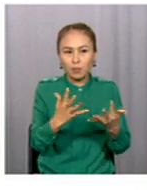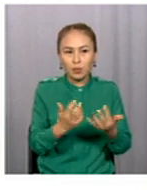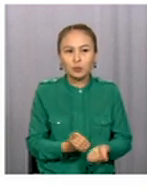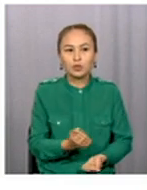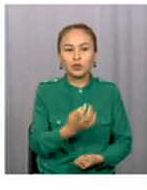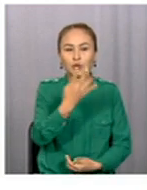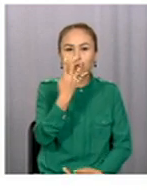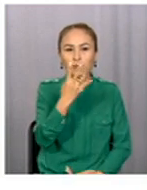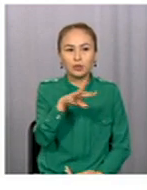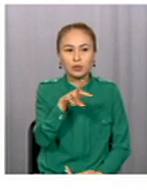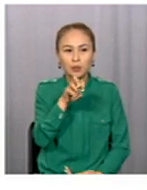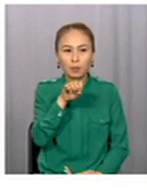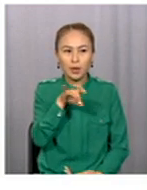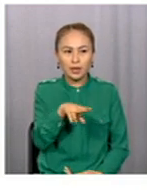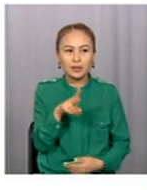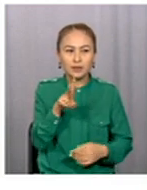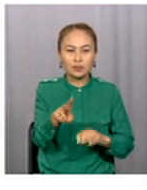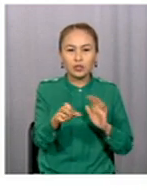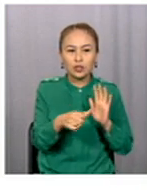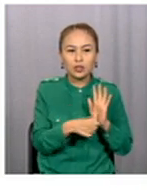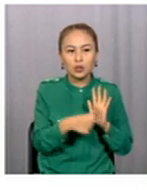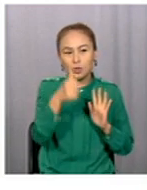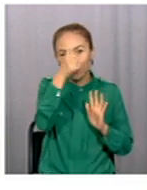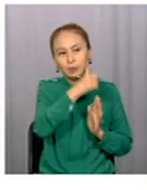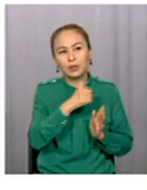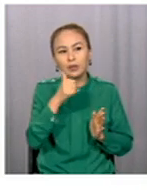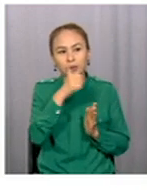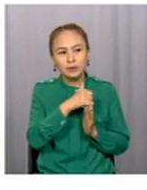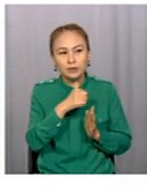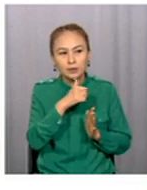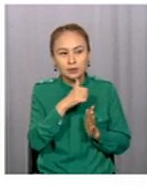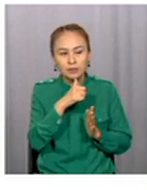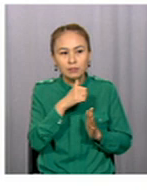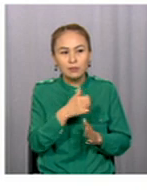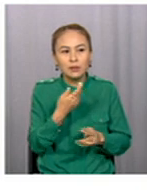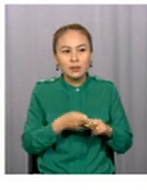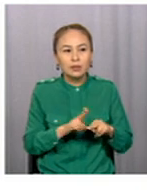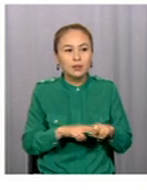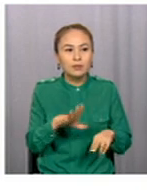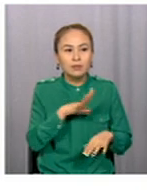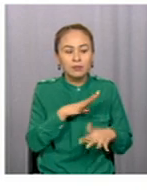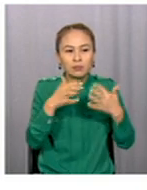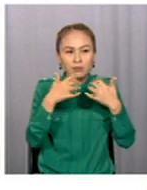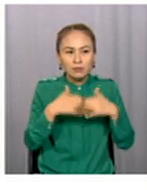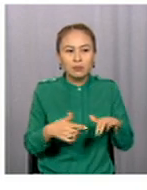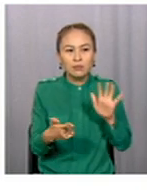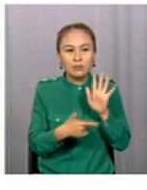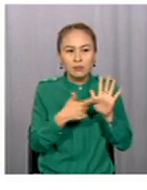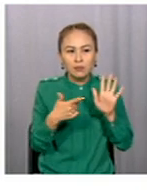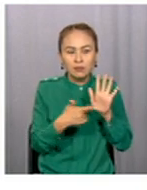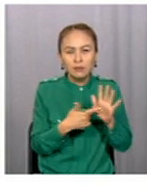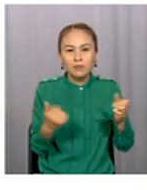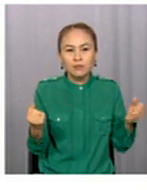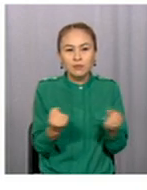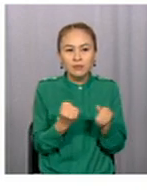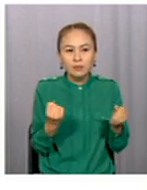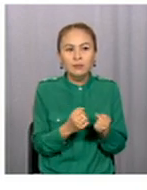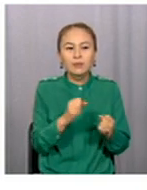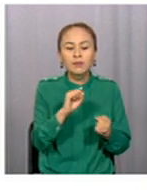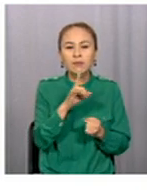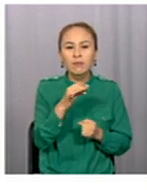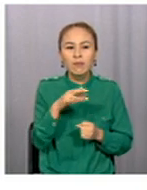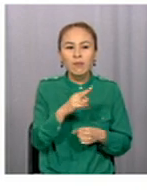Казахстан получил 4 марта 2006 года. Это были по счету 7-е